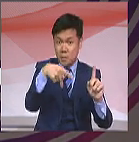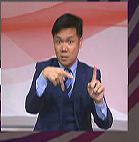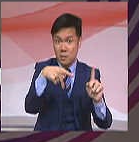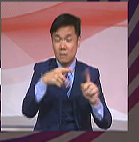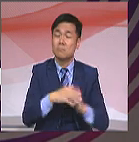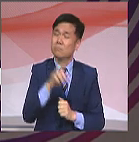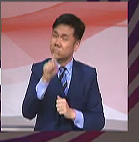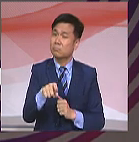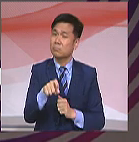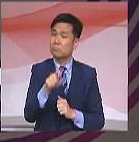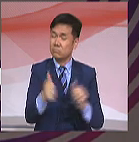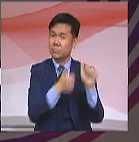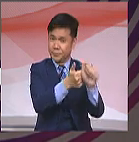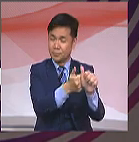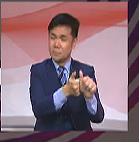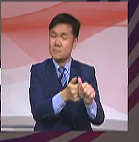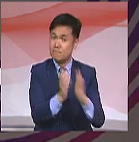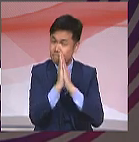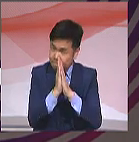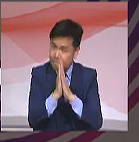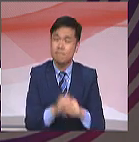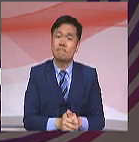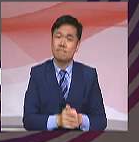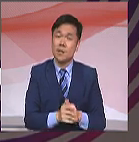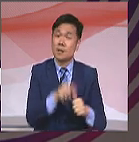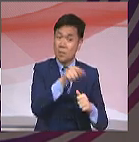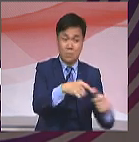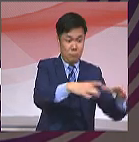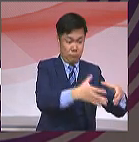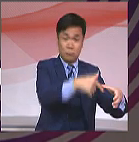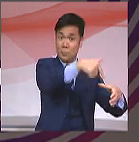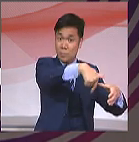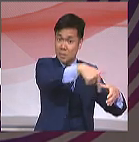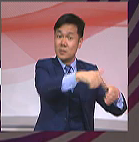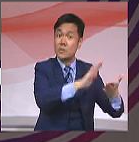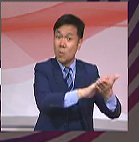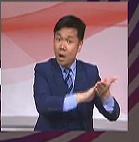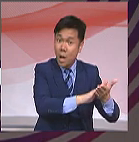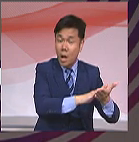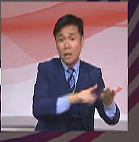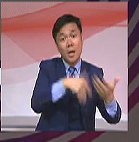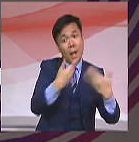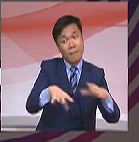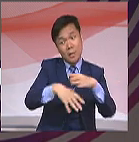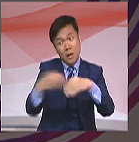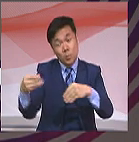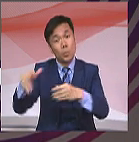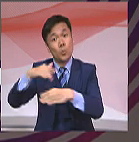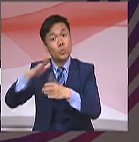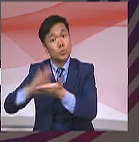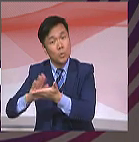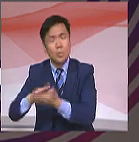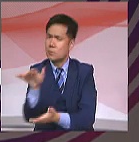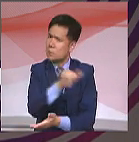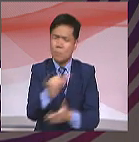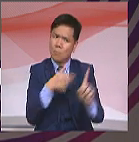ditetapkan mestilah dipatuhi sama ada di dalam sekolah ataupun di luar sekolah. Di dalam